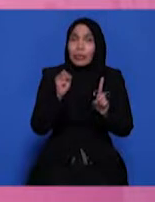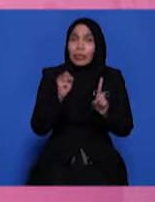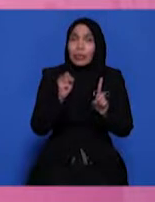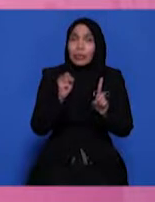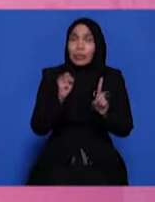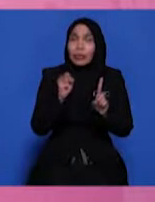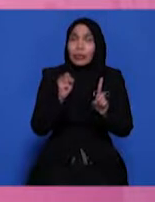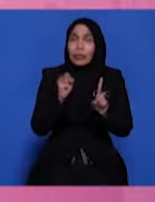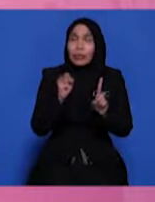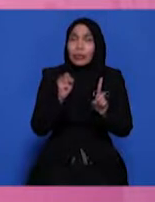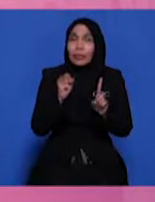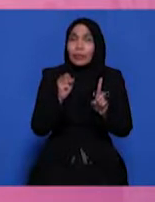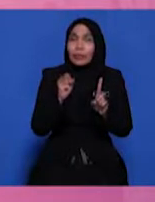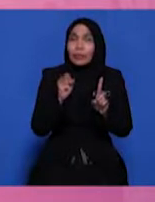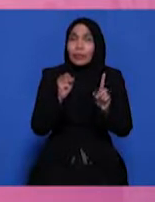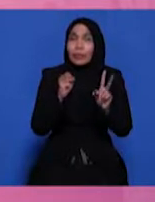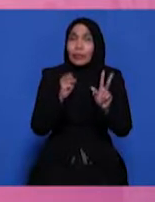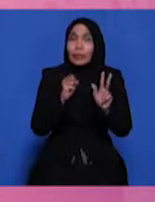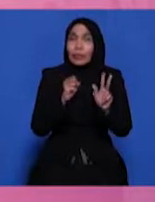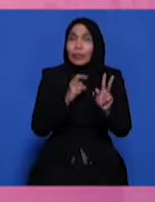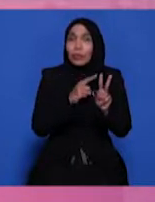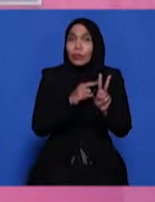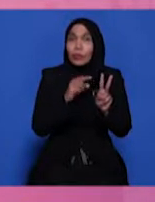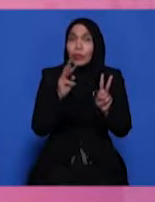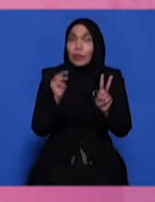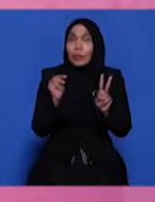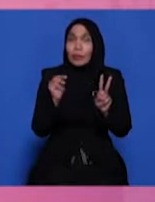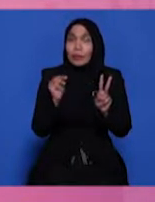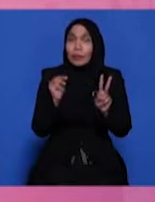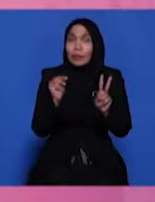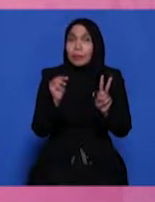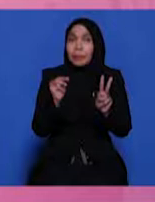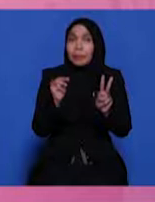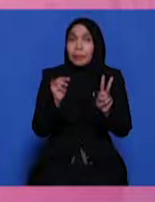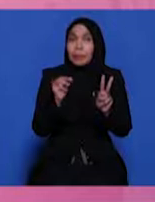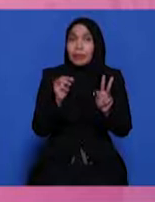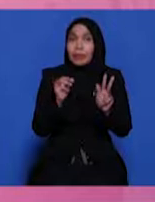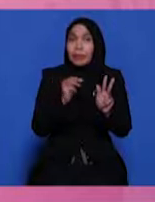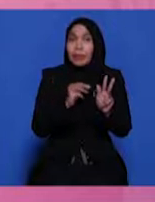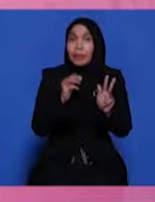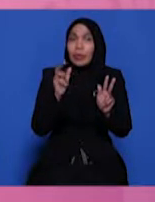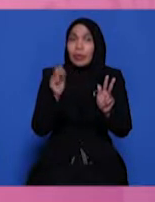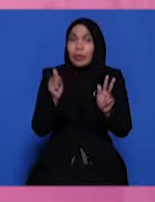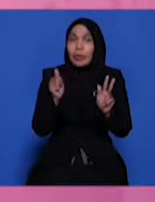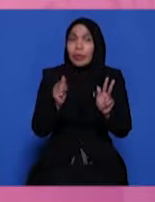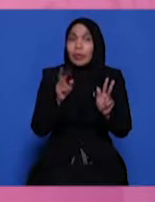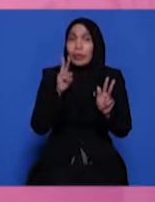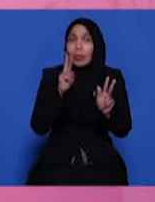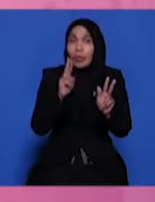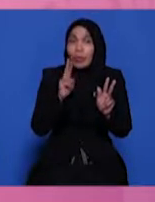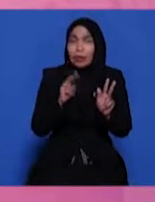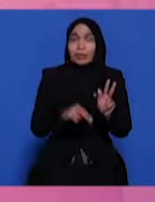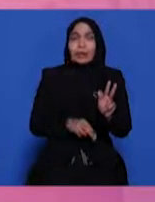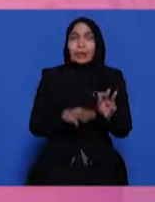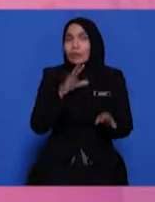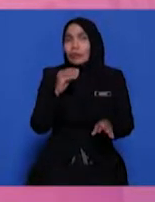measurable, boleh diukur. A, attainable, boleh dicapai. R, realistic. Dan T ialah